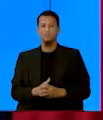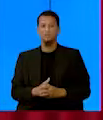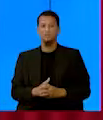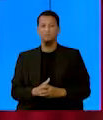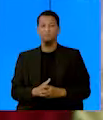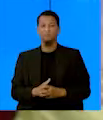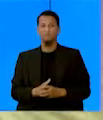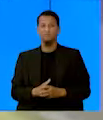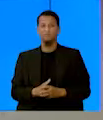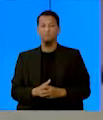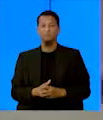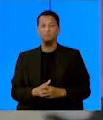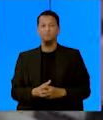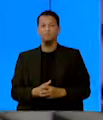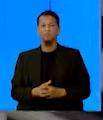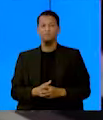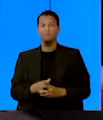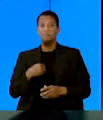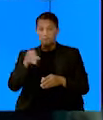saya ambil ini ya, Bu.